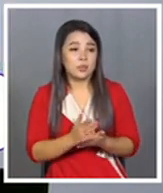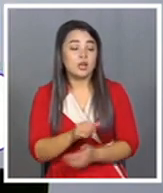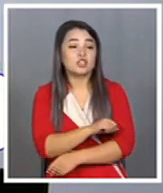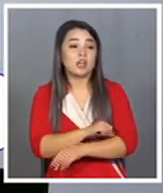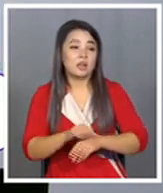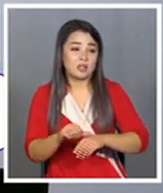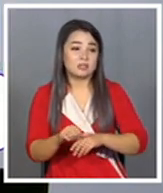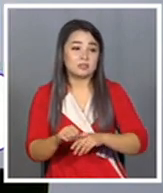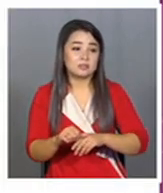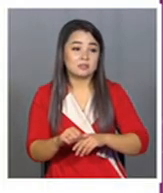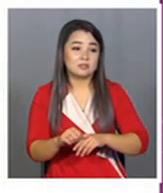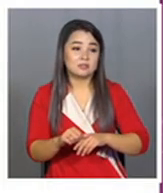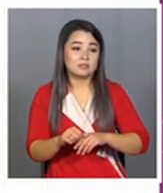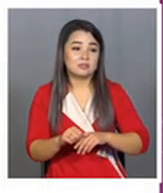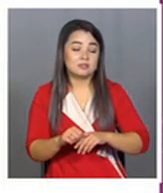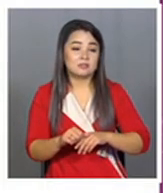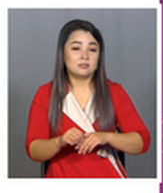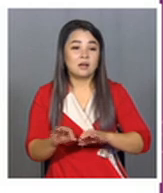шекаралар.